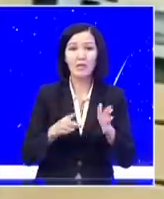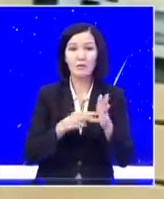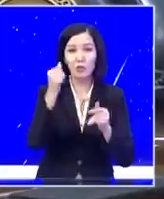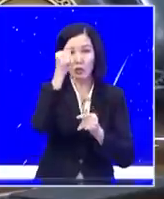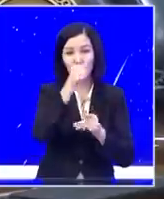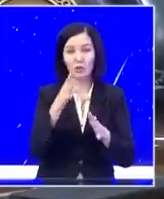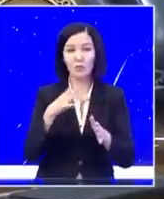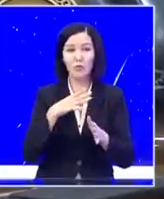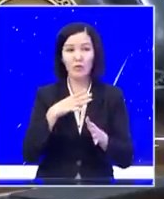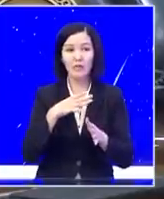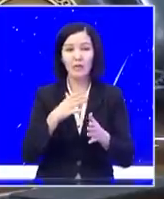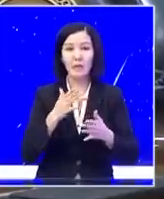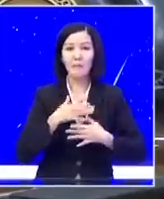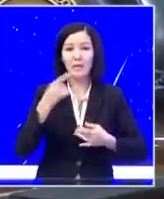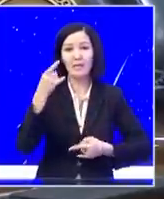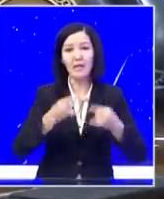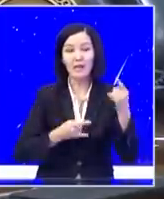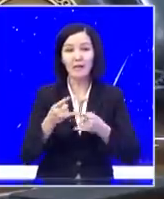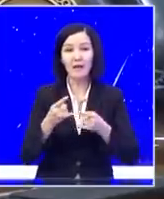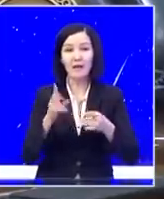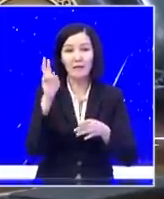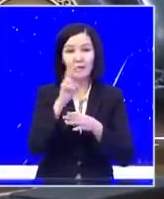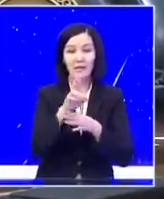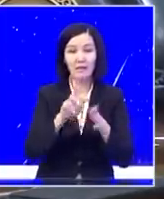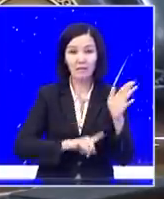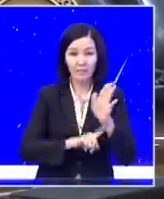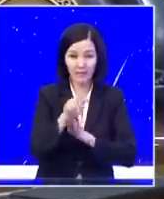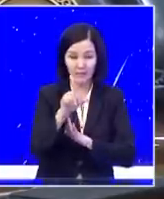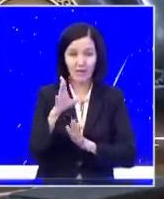еді. Мен телеарнаға келген кезде